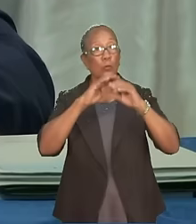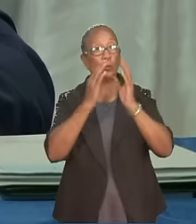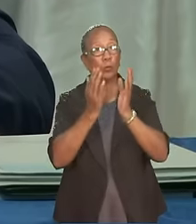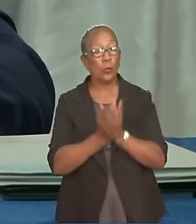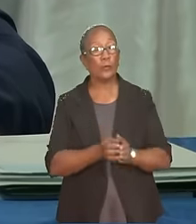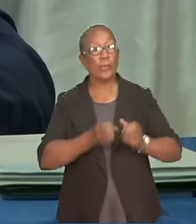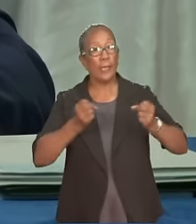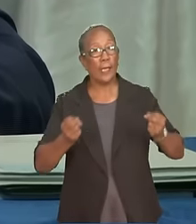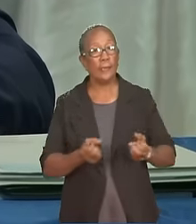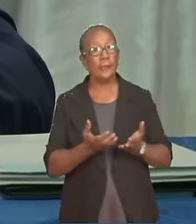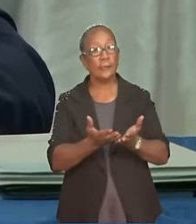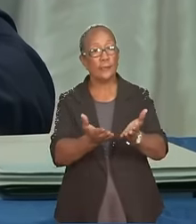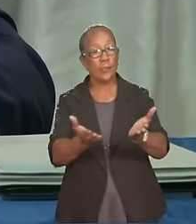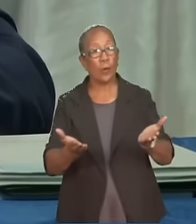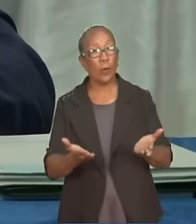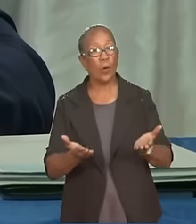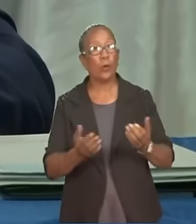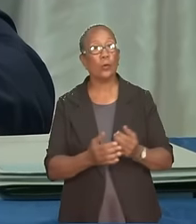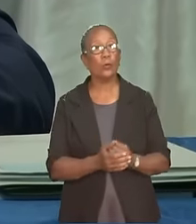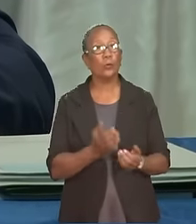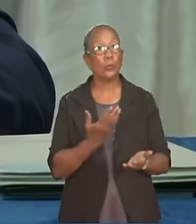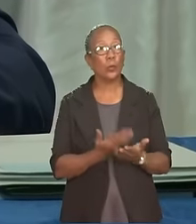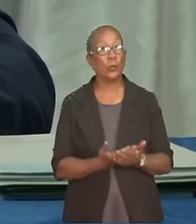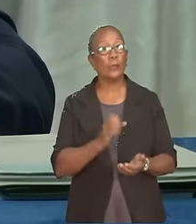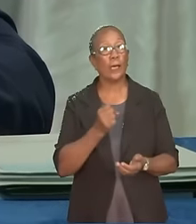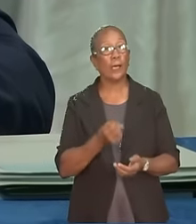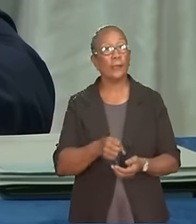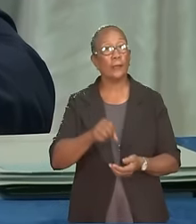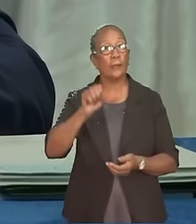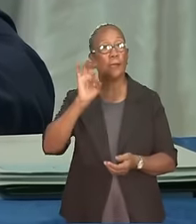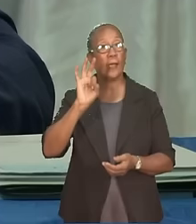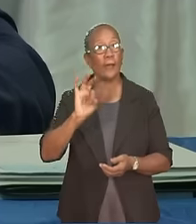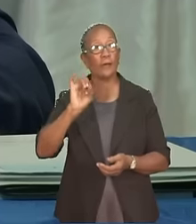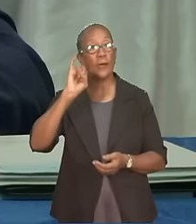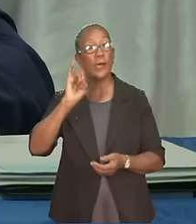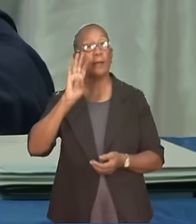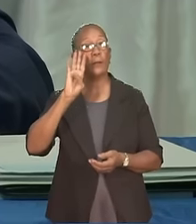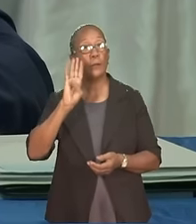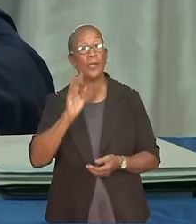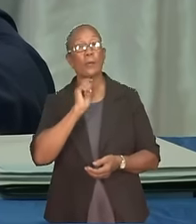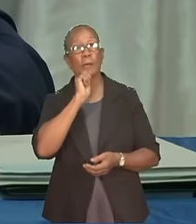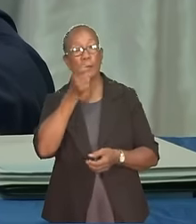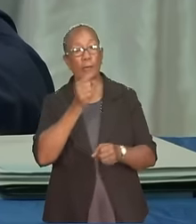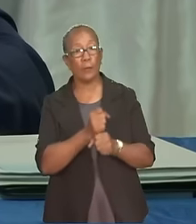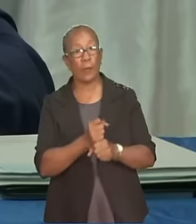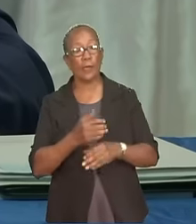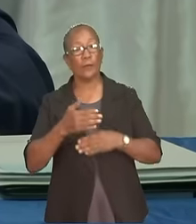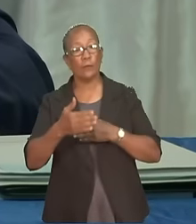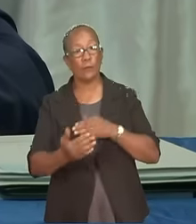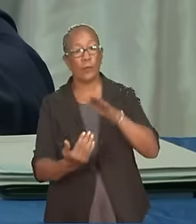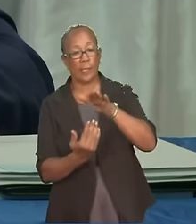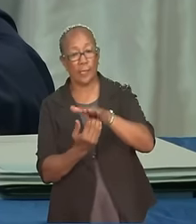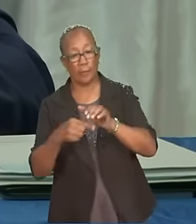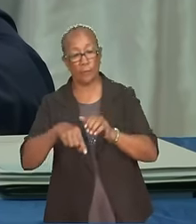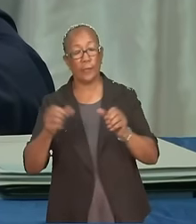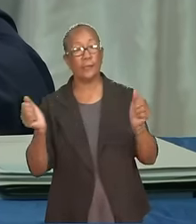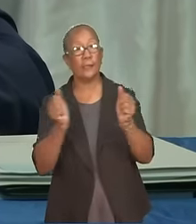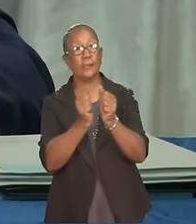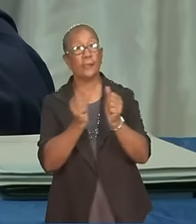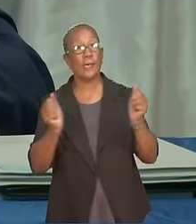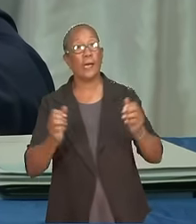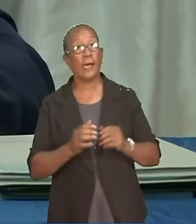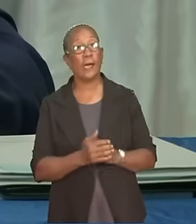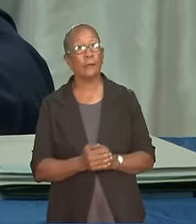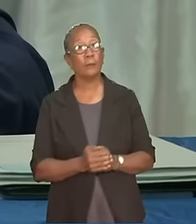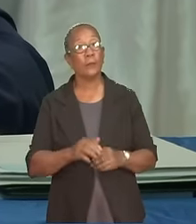houdt aan de FID-bekendmaking voor einde van dit jaar. Ik heb